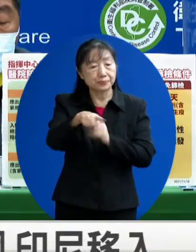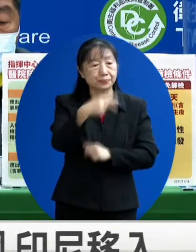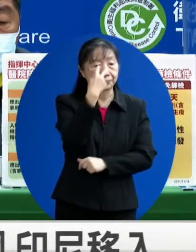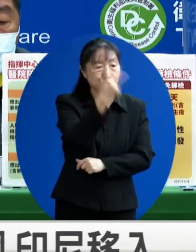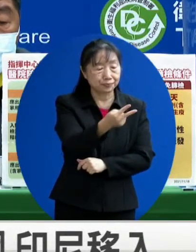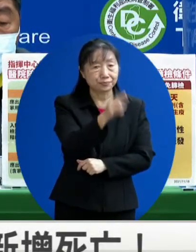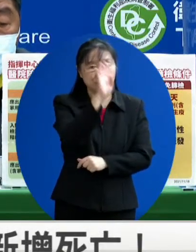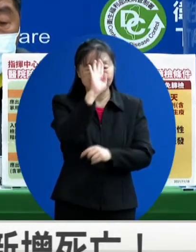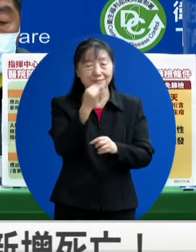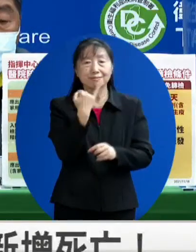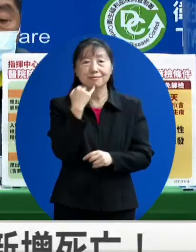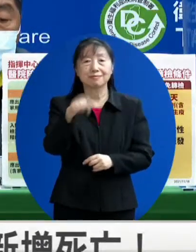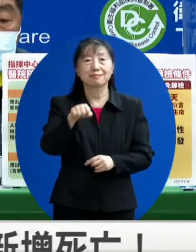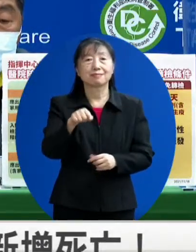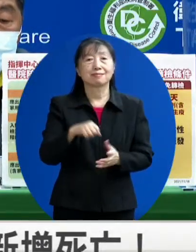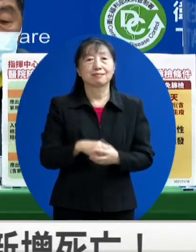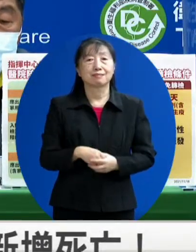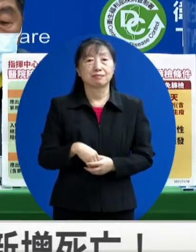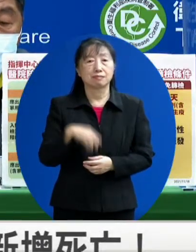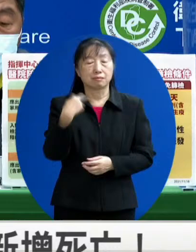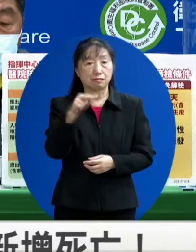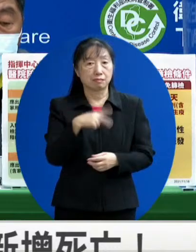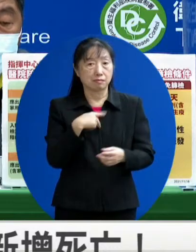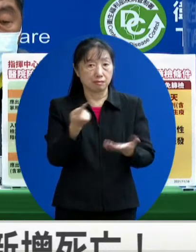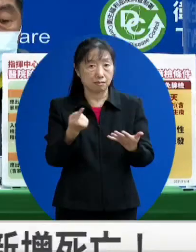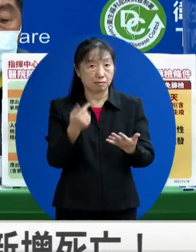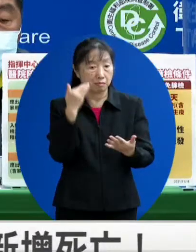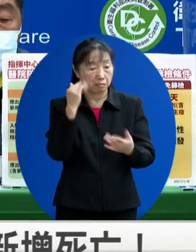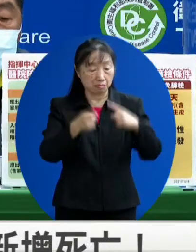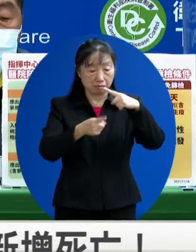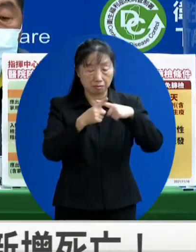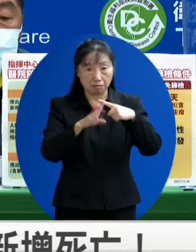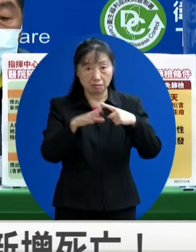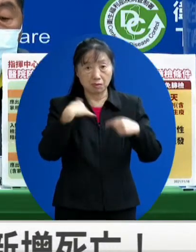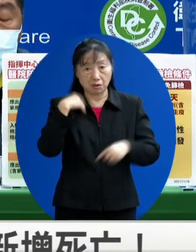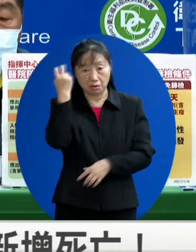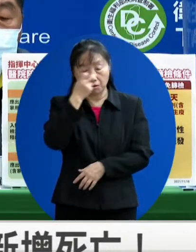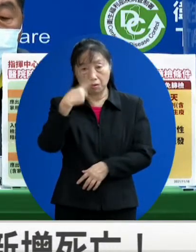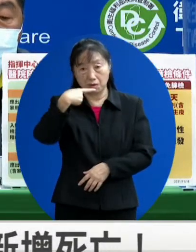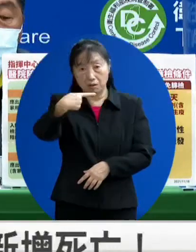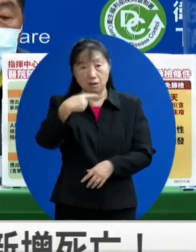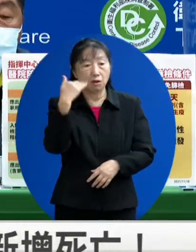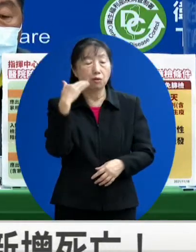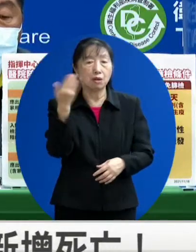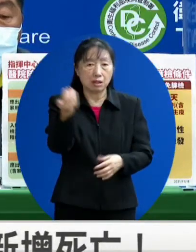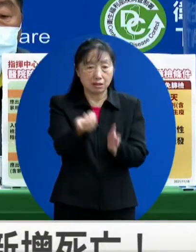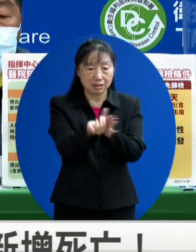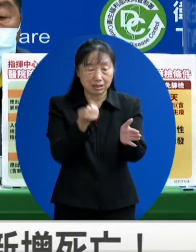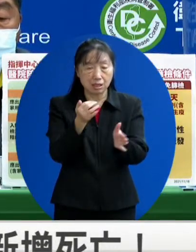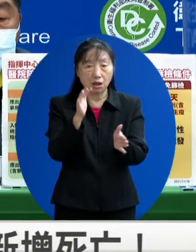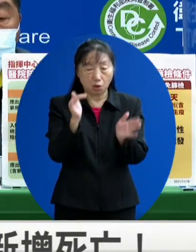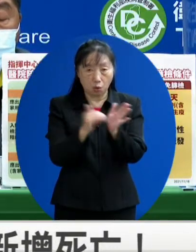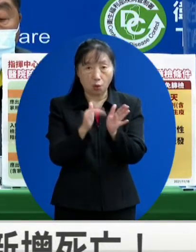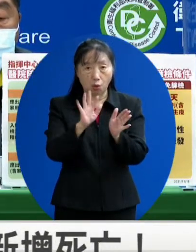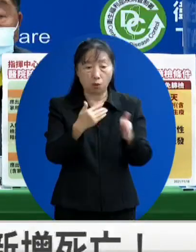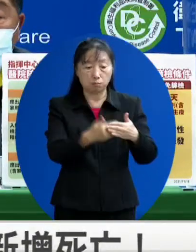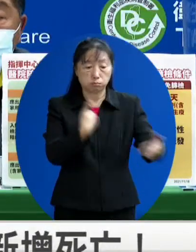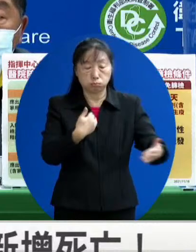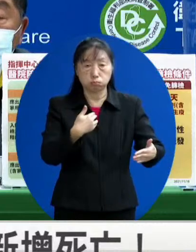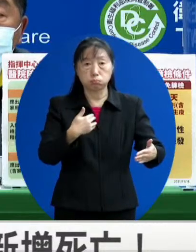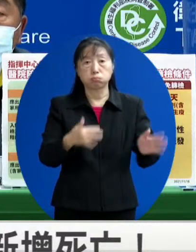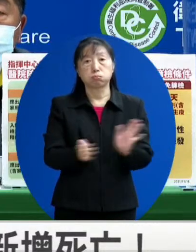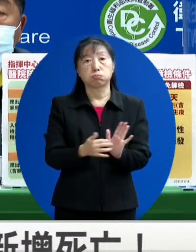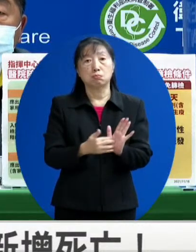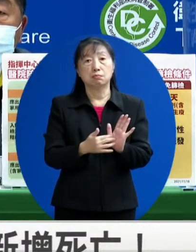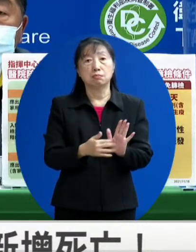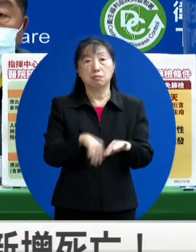那还有另外是确定的病例符合采检阴性解除隔离条件，就他已经是采